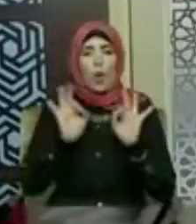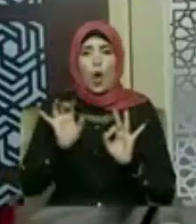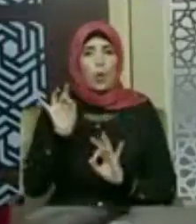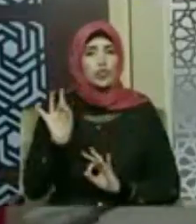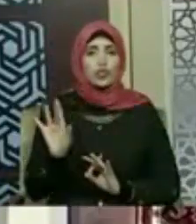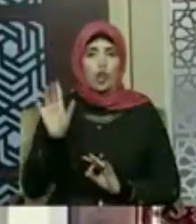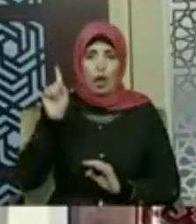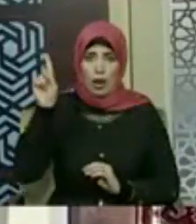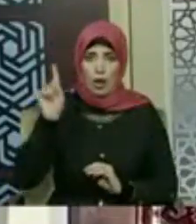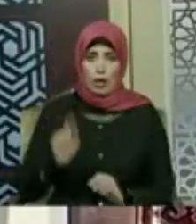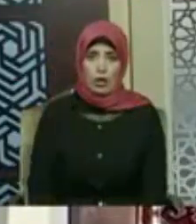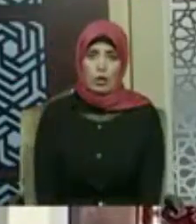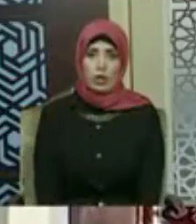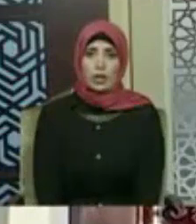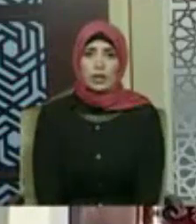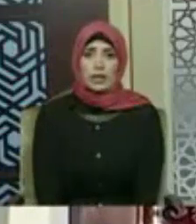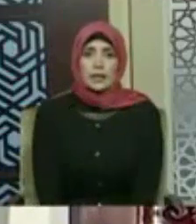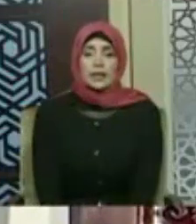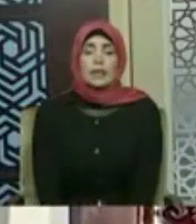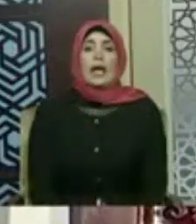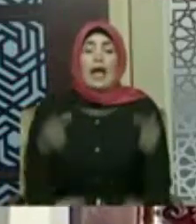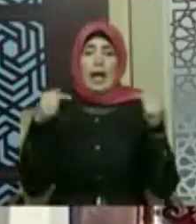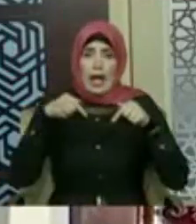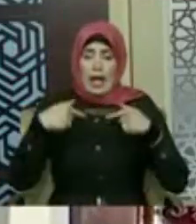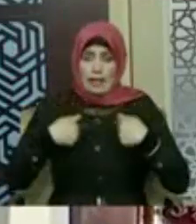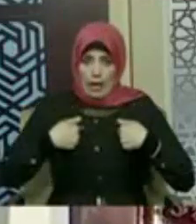الله. ها نحن